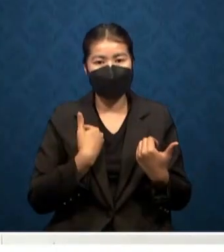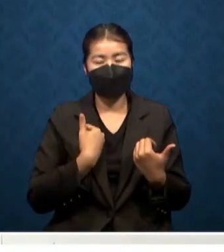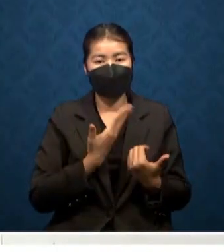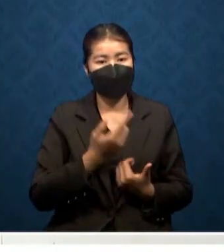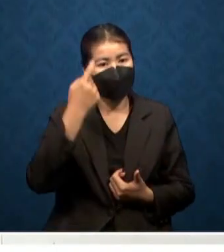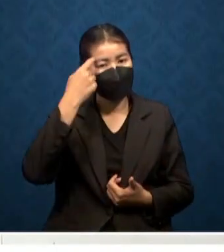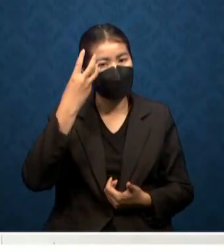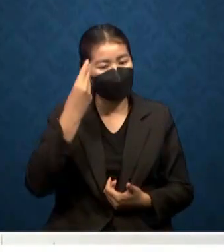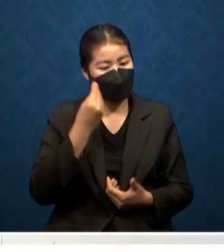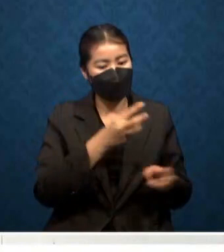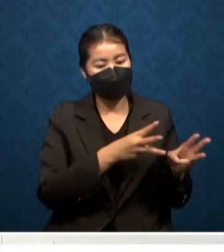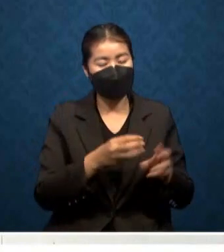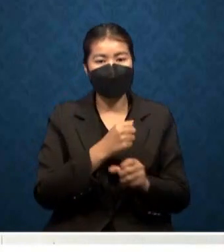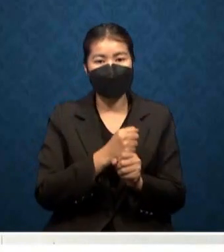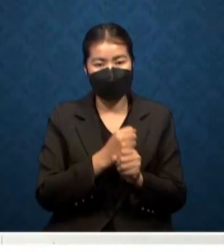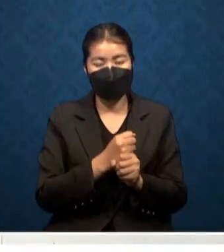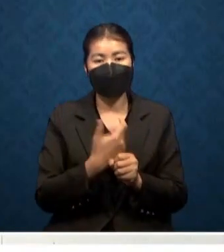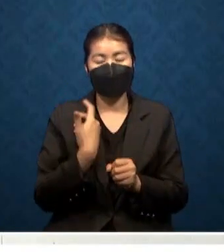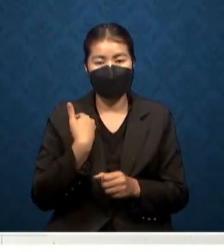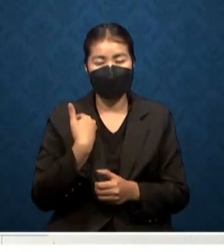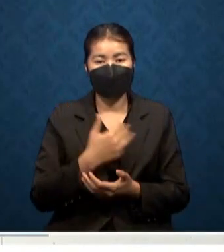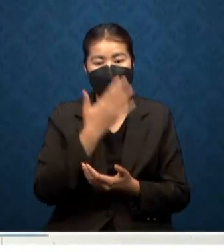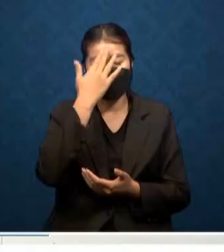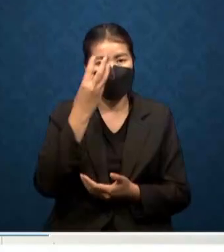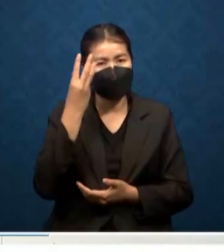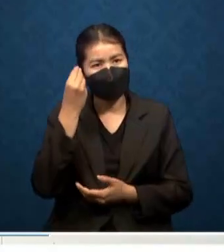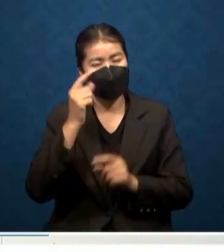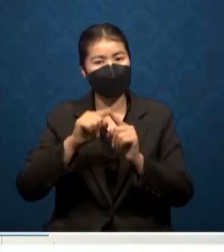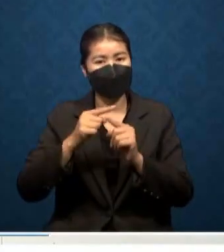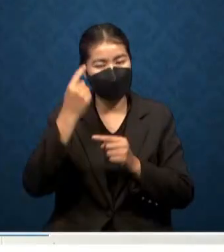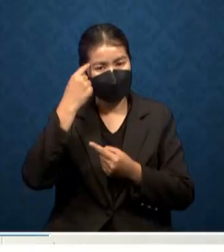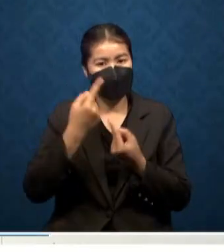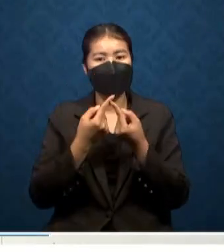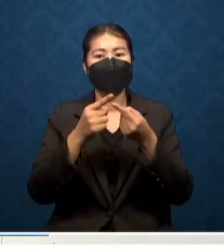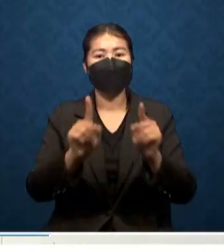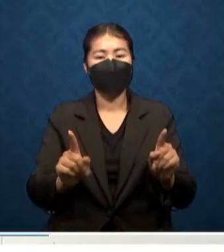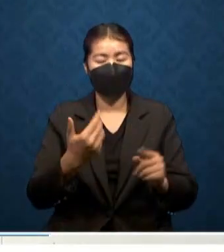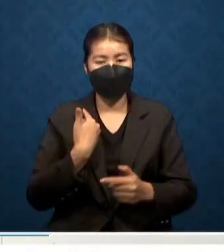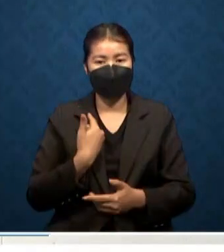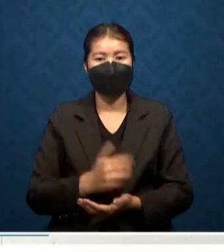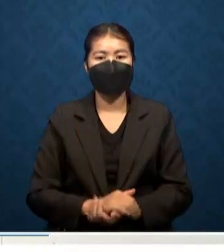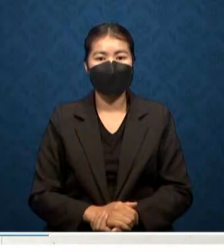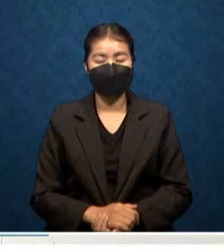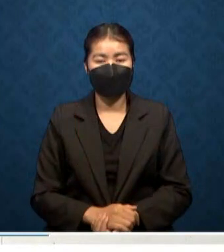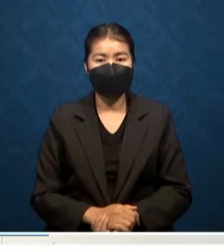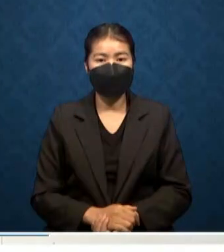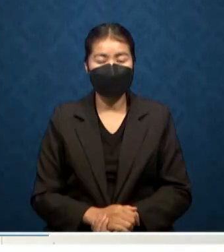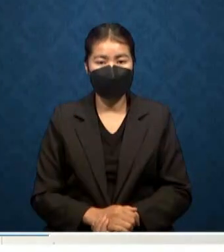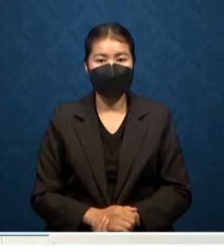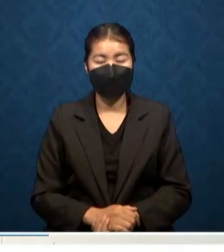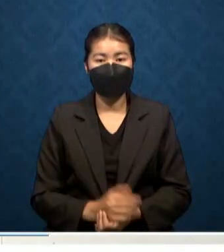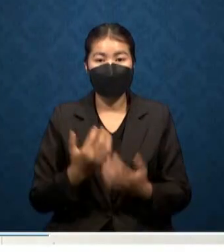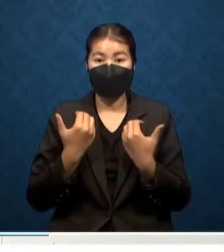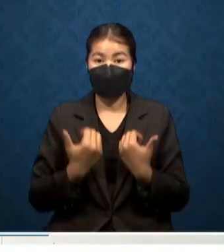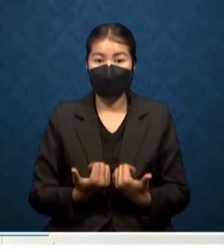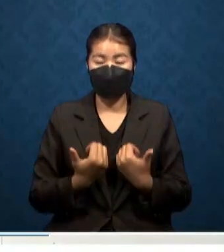วิธีคิดในการทำงานนะครับเพราะว่ามองต่างกันนะครับก็เรียนว่าตอนนี้เรา